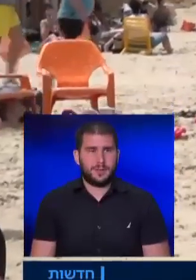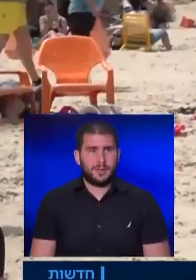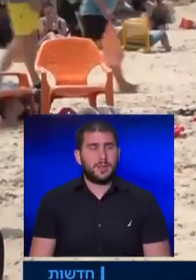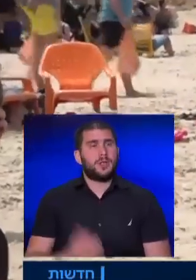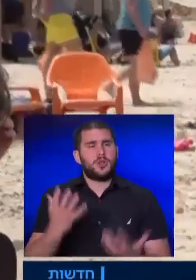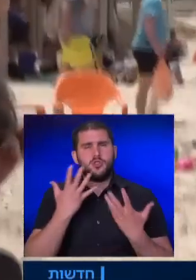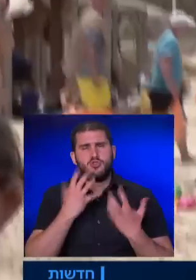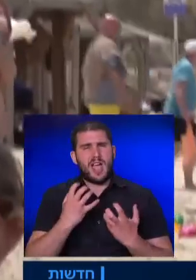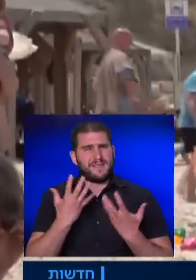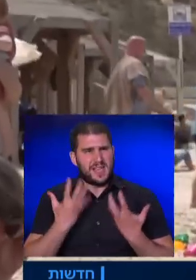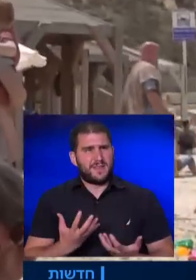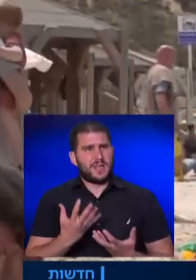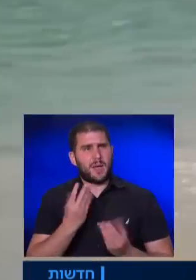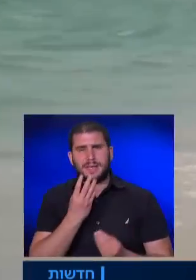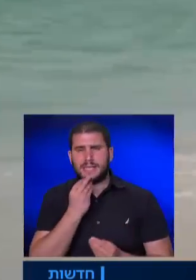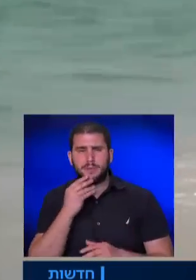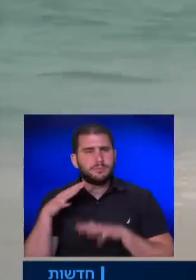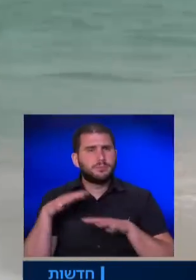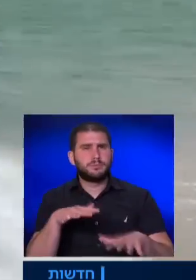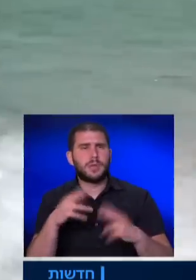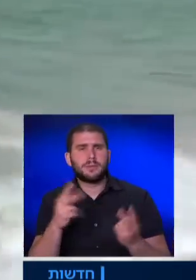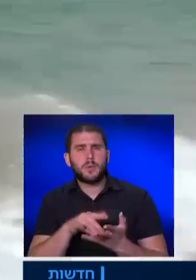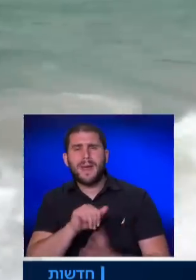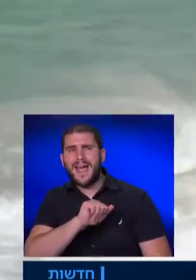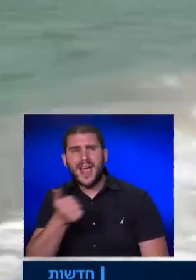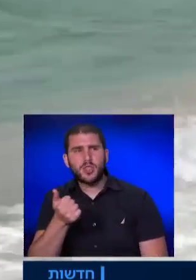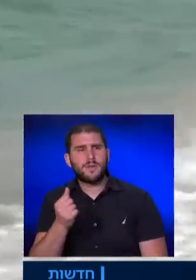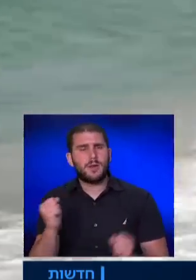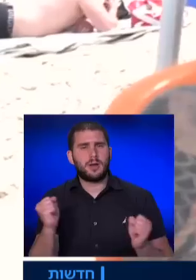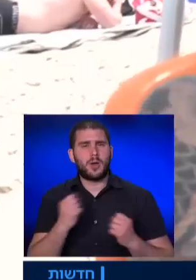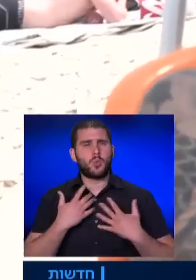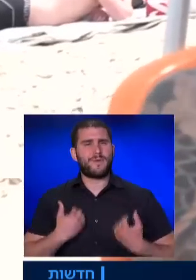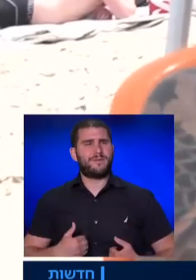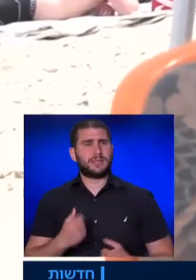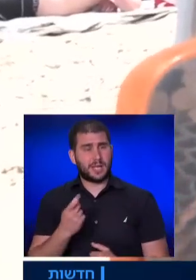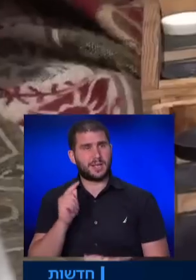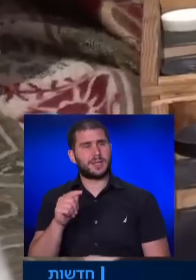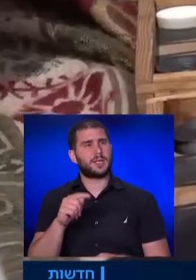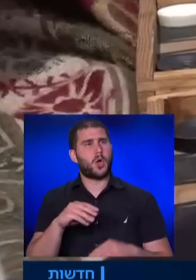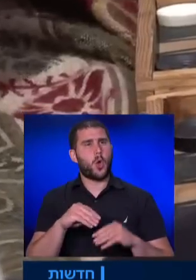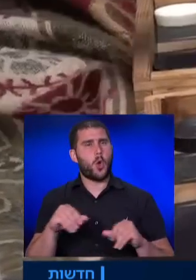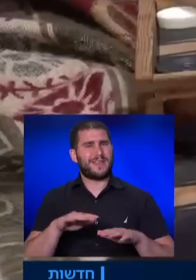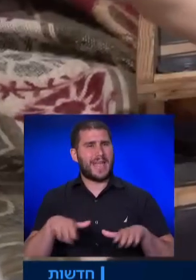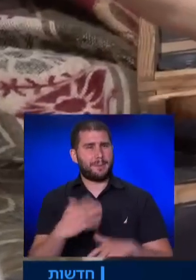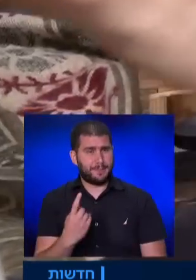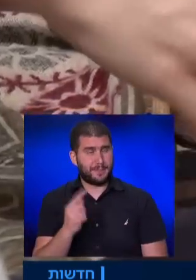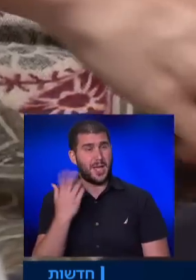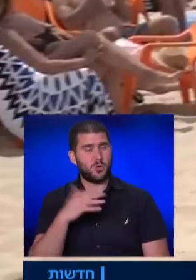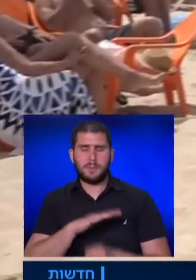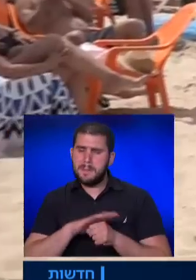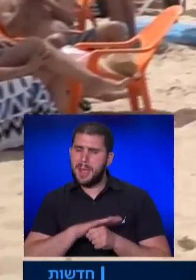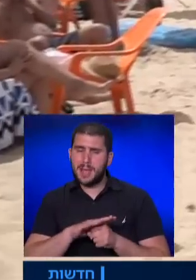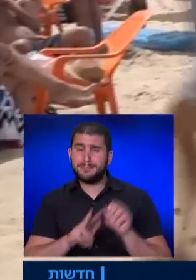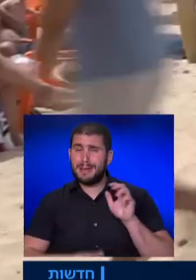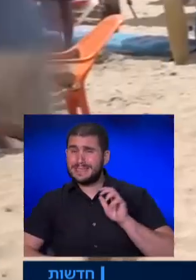השרב הכבד הביא את המוני בית ישראל לחפש את המקום הטוב ביותר לצנן את חום הגוף, אל חופי הרחצה, שהיו מלאים